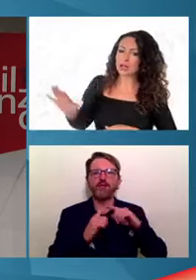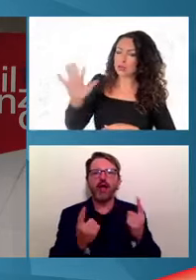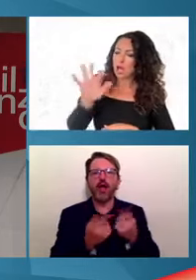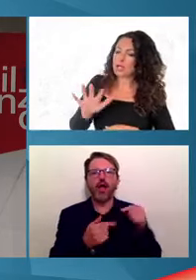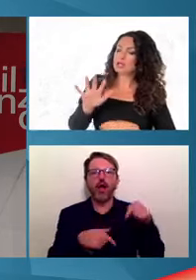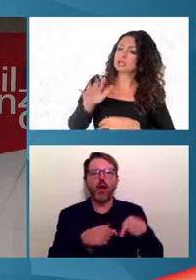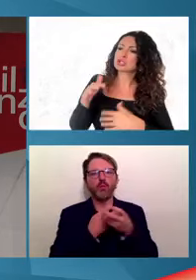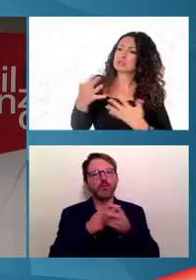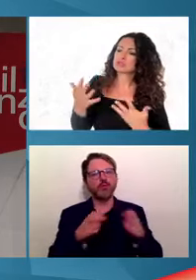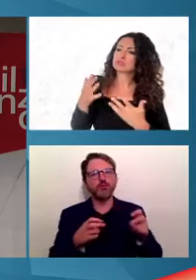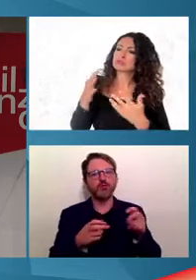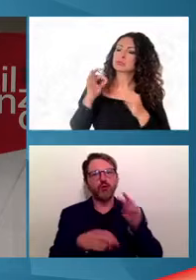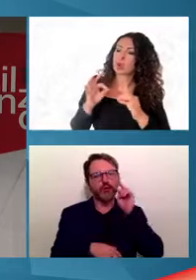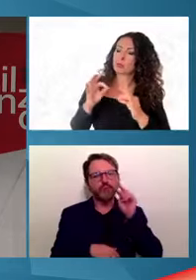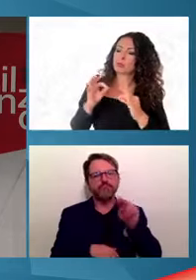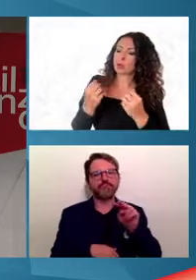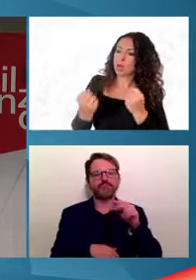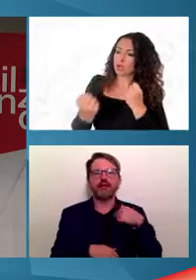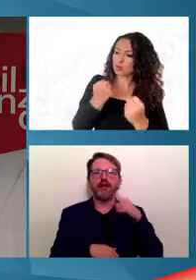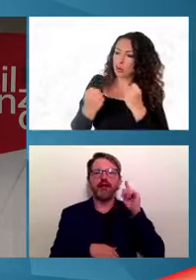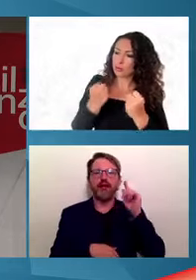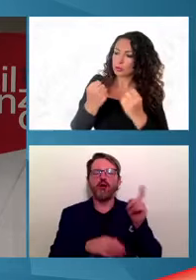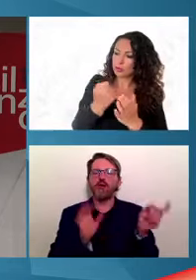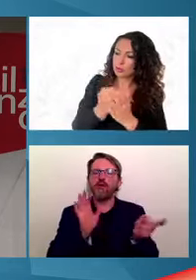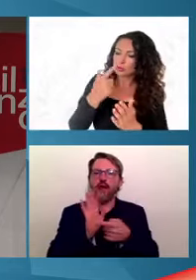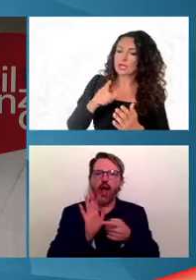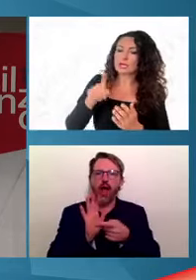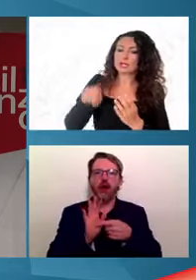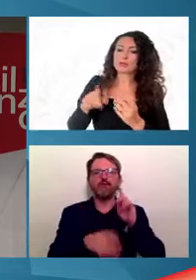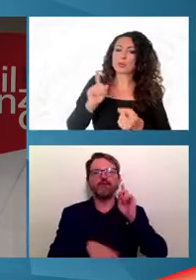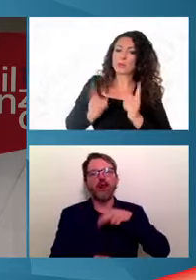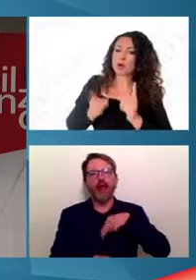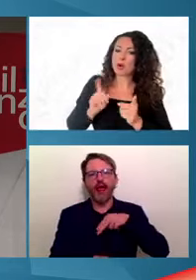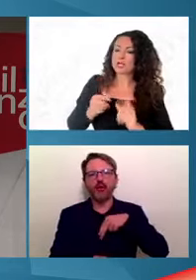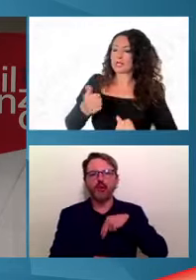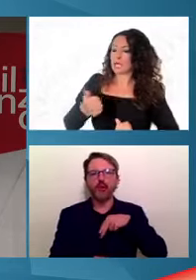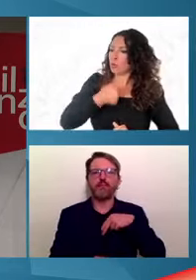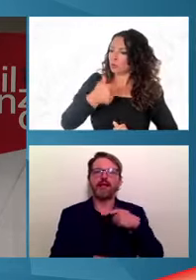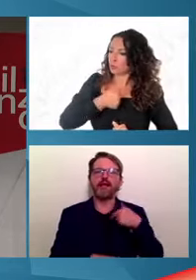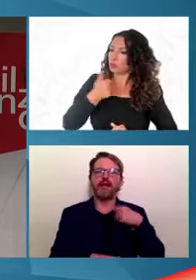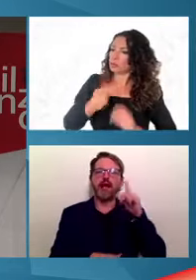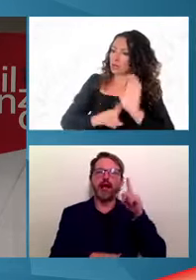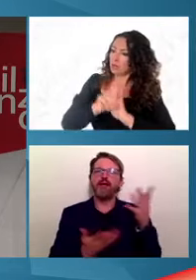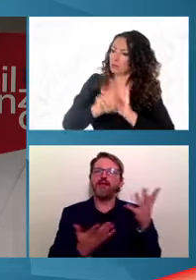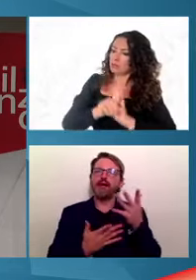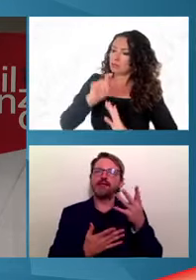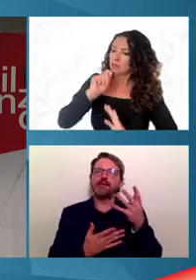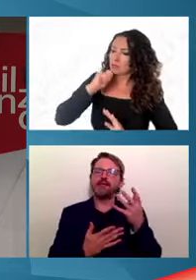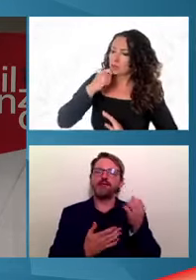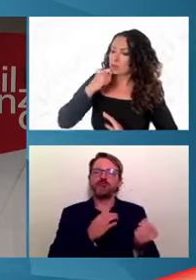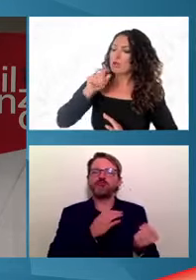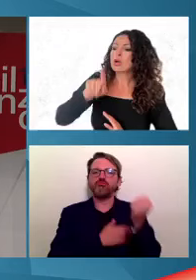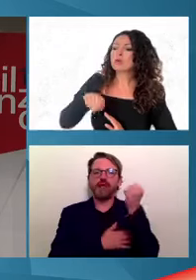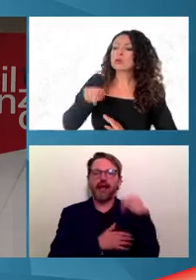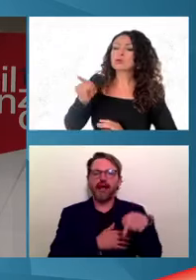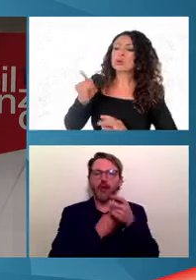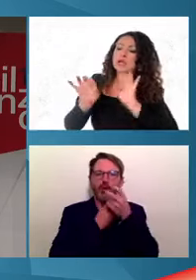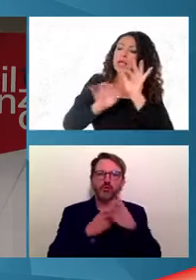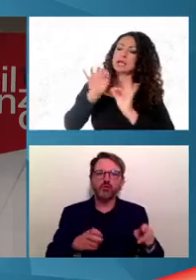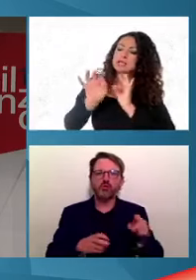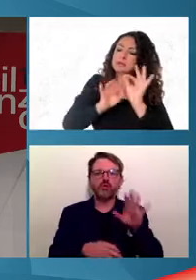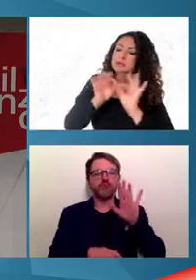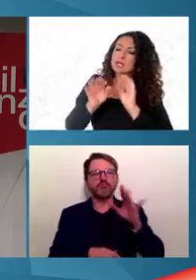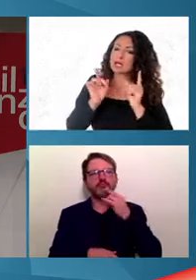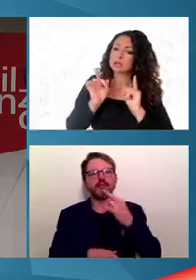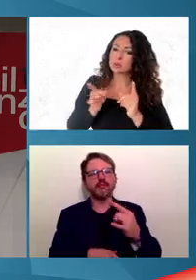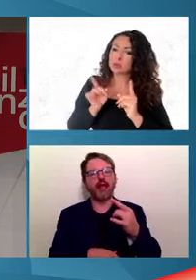Herausforderungen. Vor allen Dingen nannten Sie den Zusammenhalt und Gemeinschaftssinn als große Stärken Südtirols, auch als Basis für das friedliche